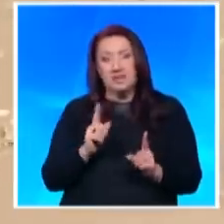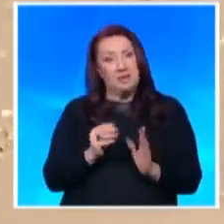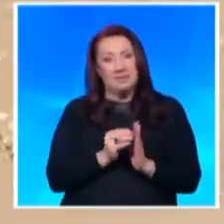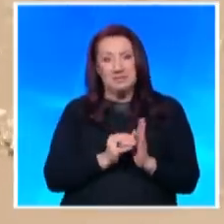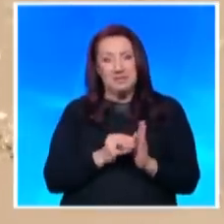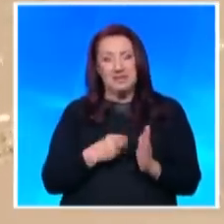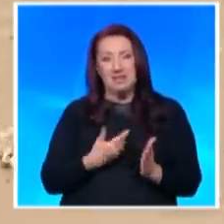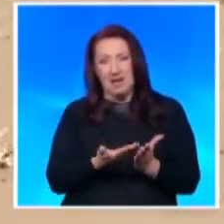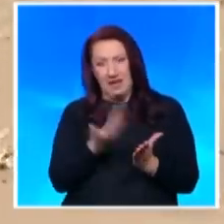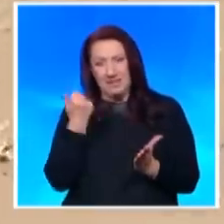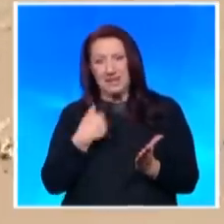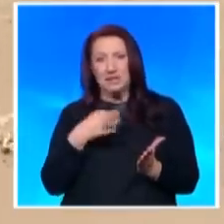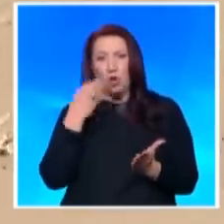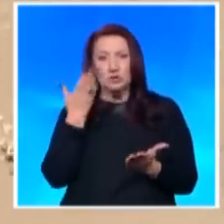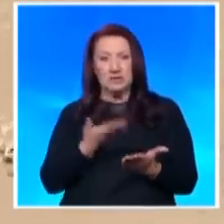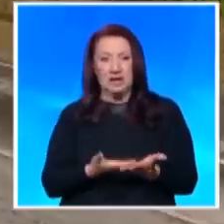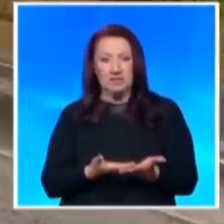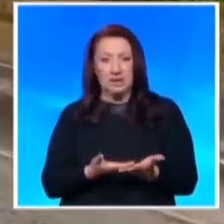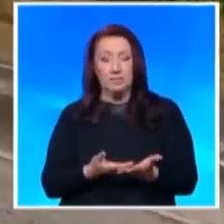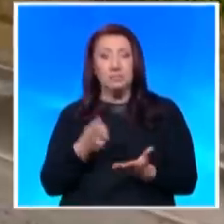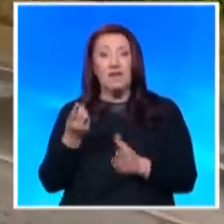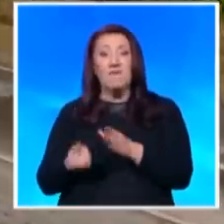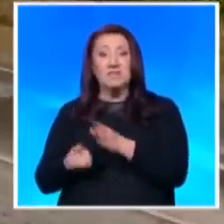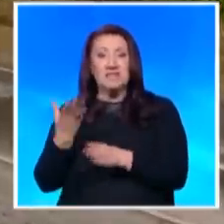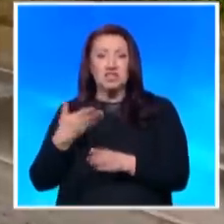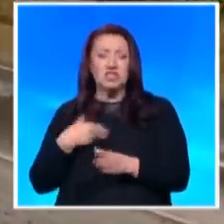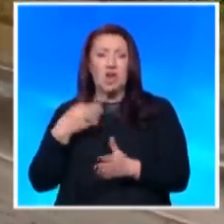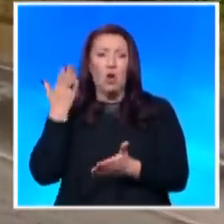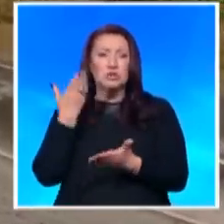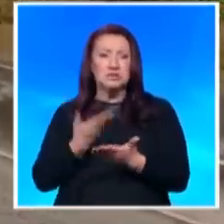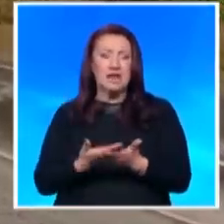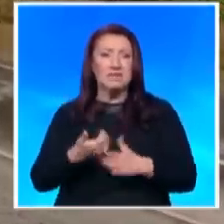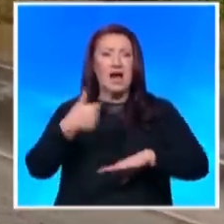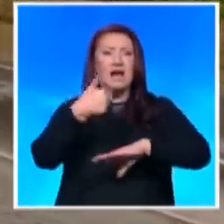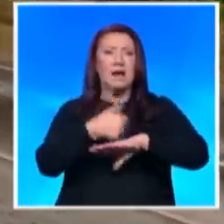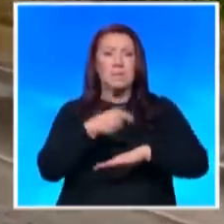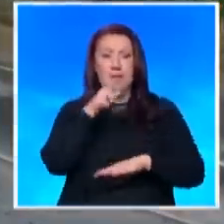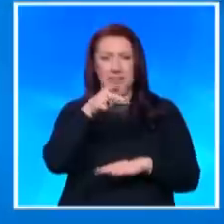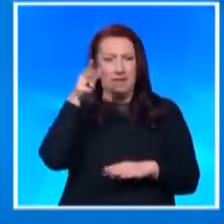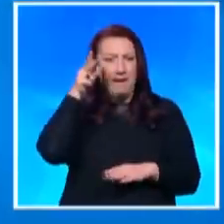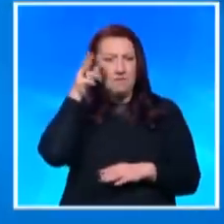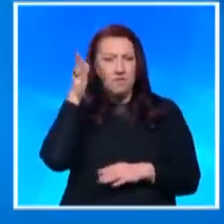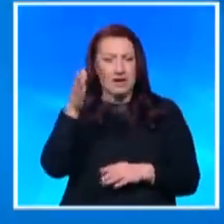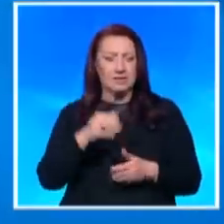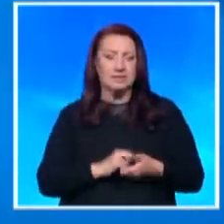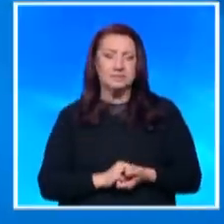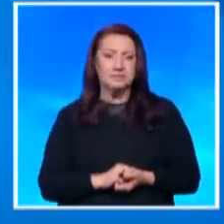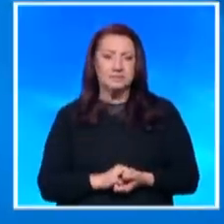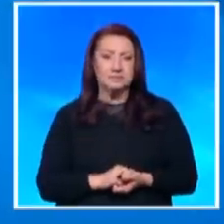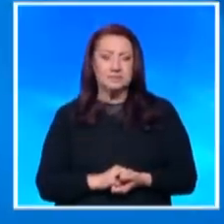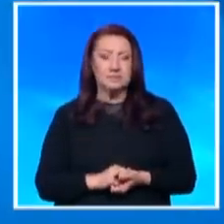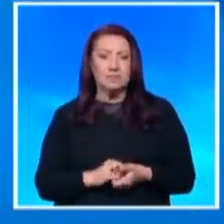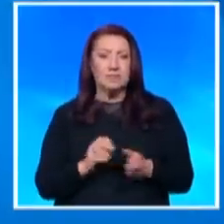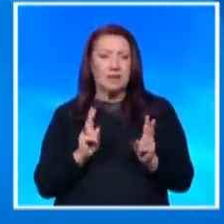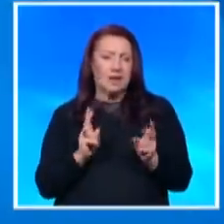От Възраждане пък поискаха оставката на кмета на града. За BTV новините от Варна, Йордан Фотев. Как изглежда сградата